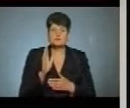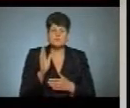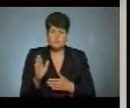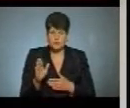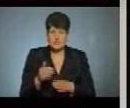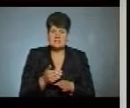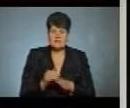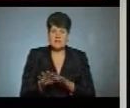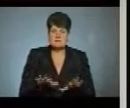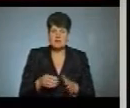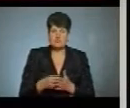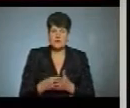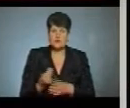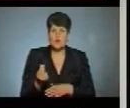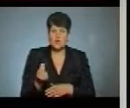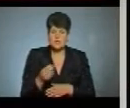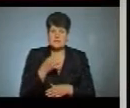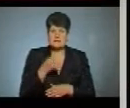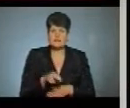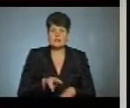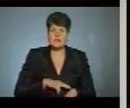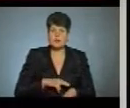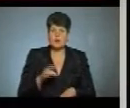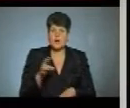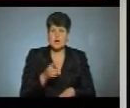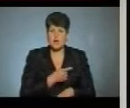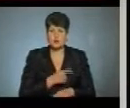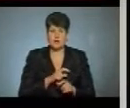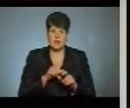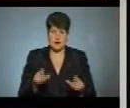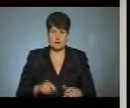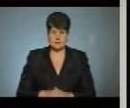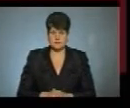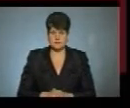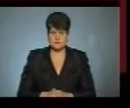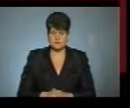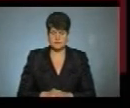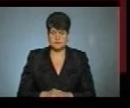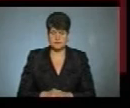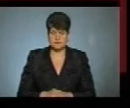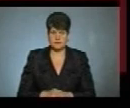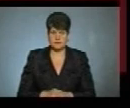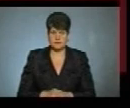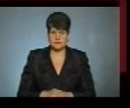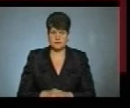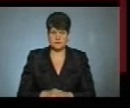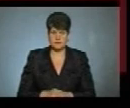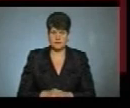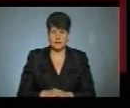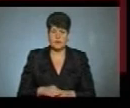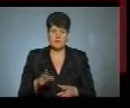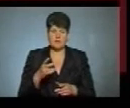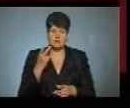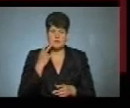виділені з місцевого бюджету гроші, розповів директор районної лікарні Віталій Гладкий. Він зони, ми безперервно